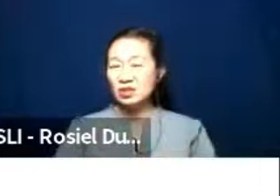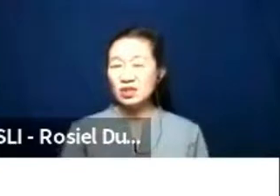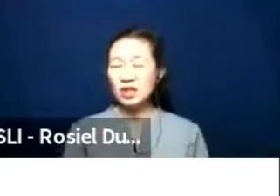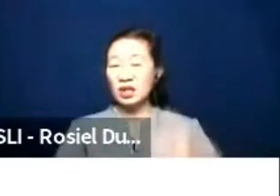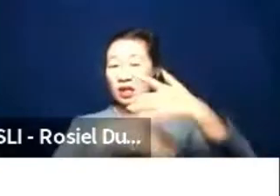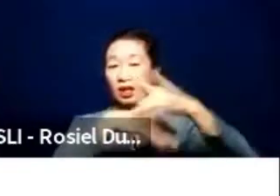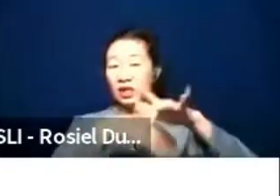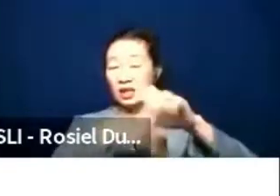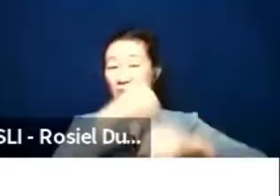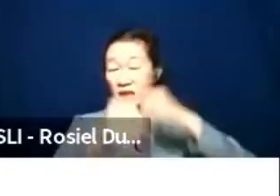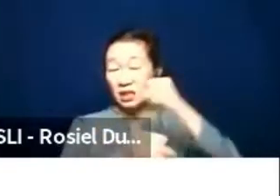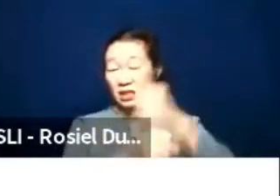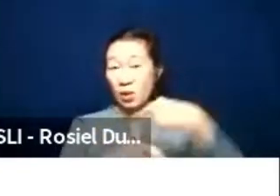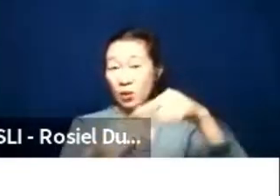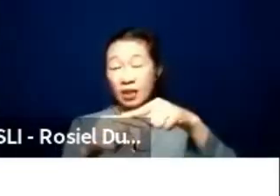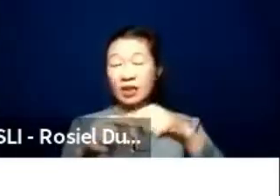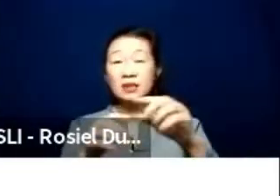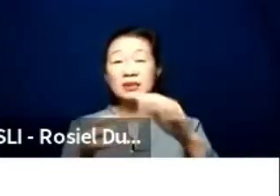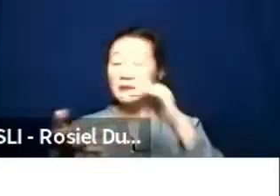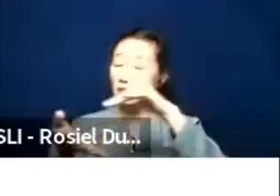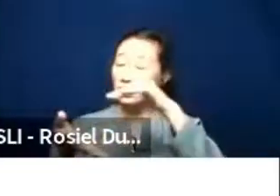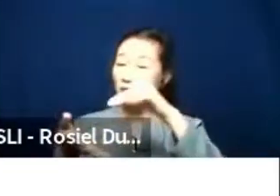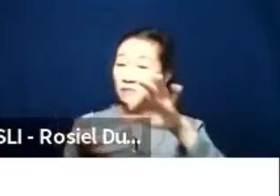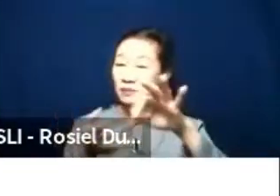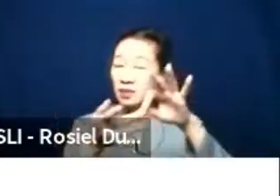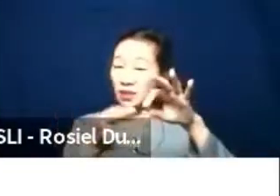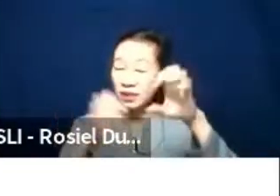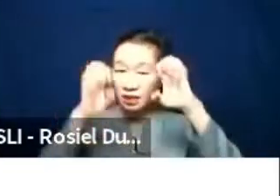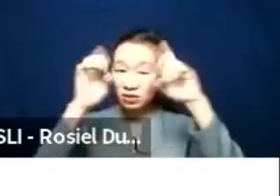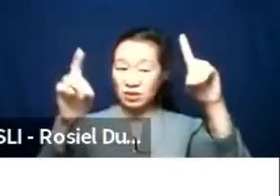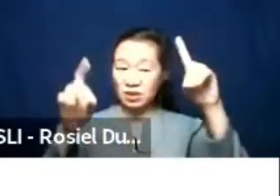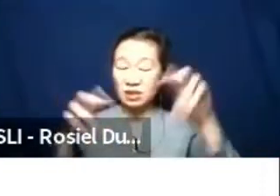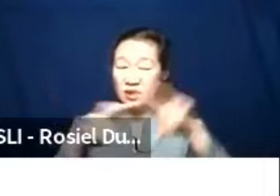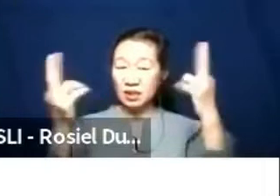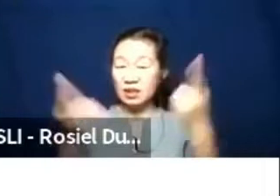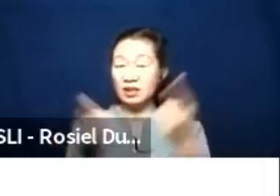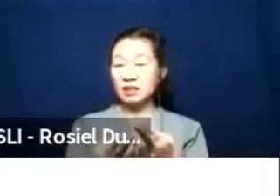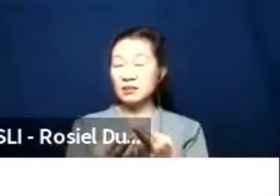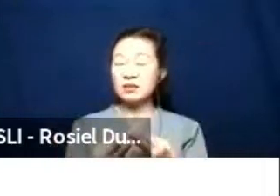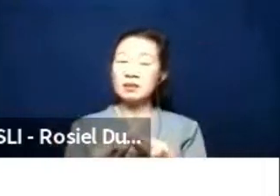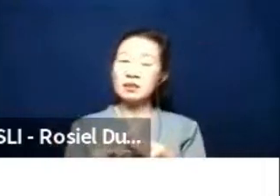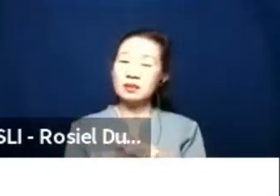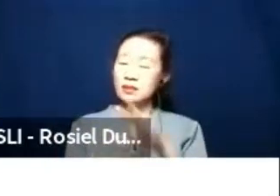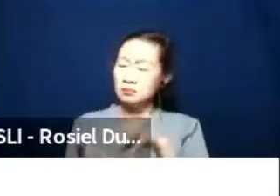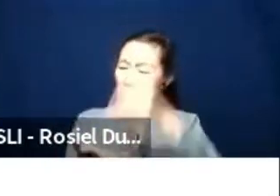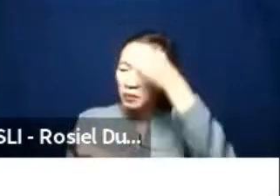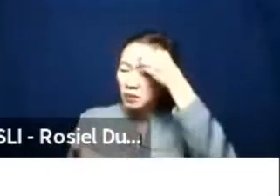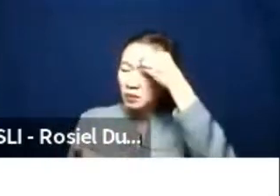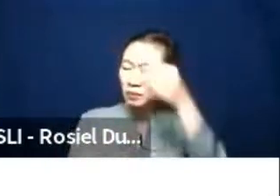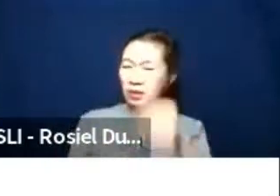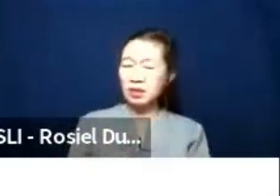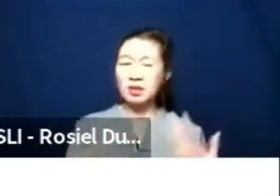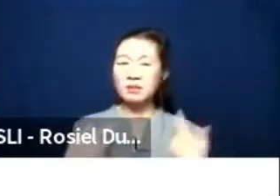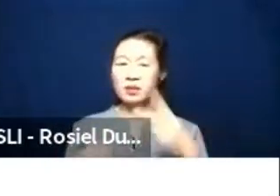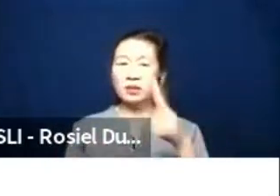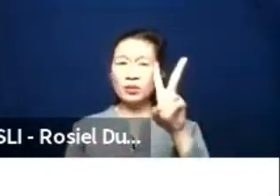early years, pag pinag-aralan natin ng special education related literature, no, may lumalabas na dalawang